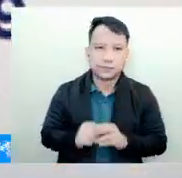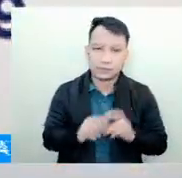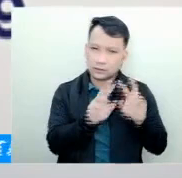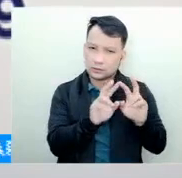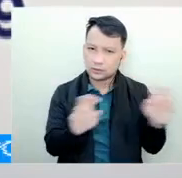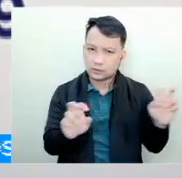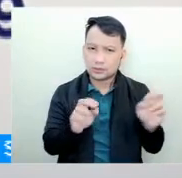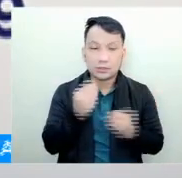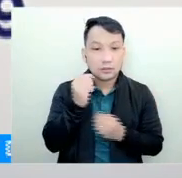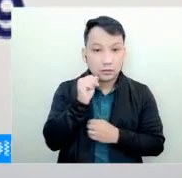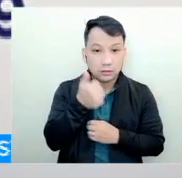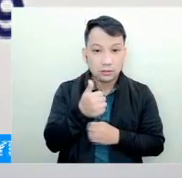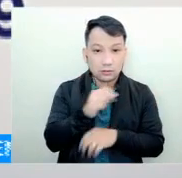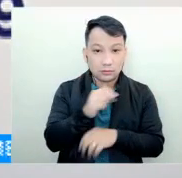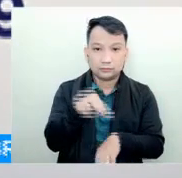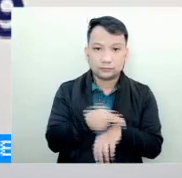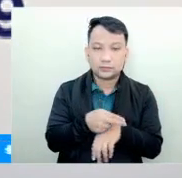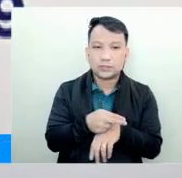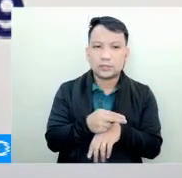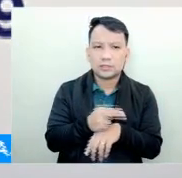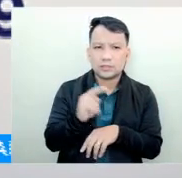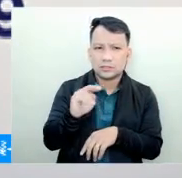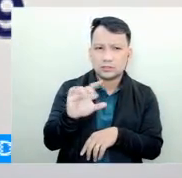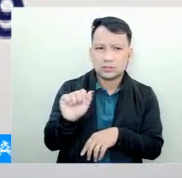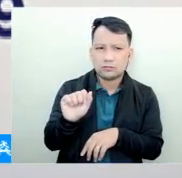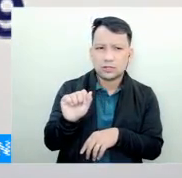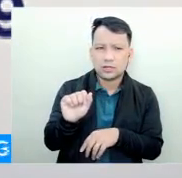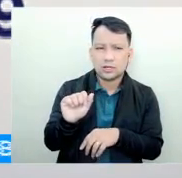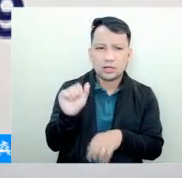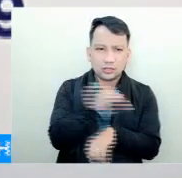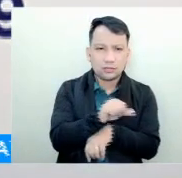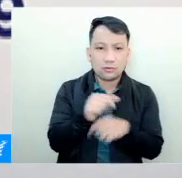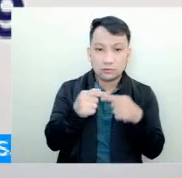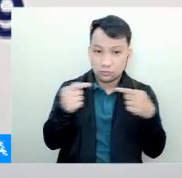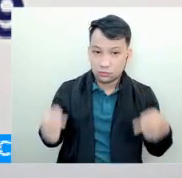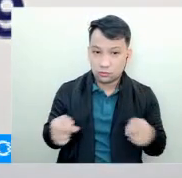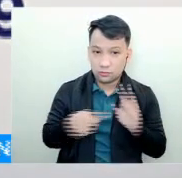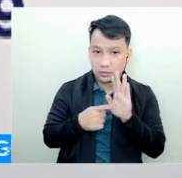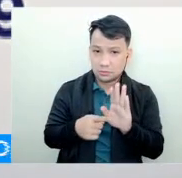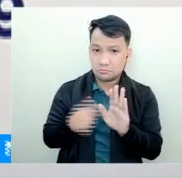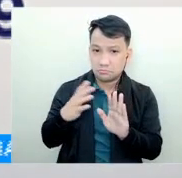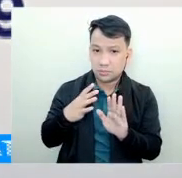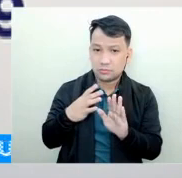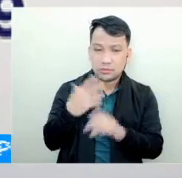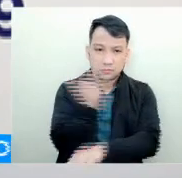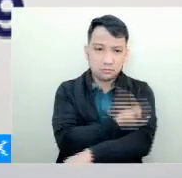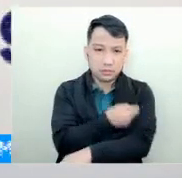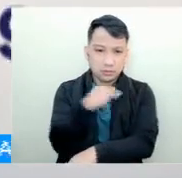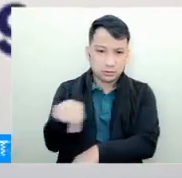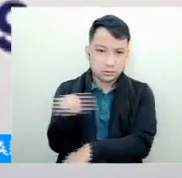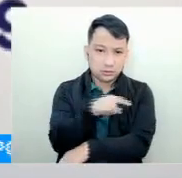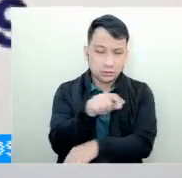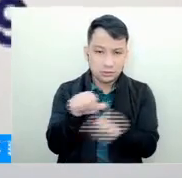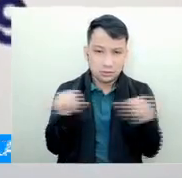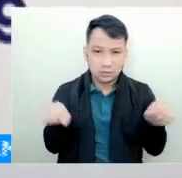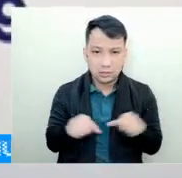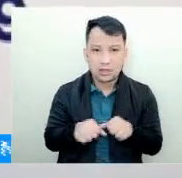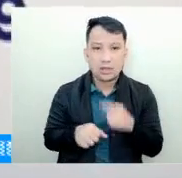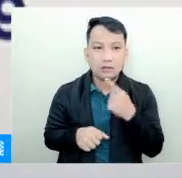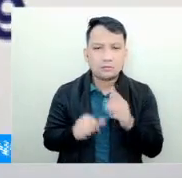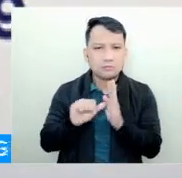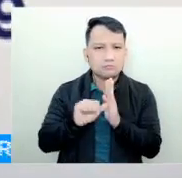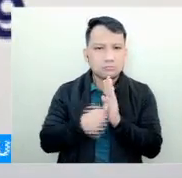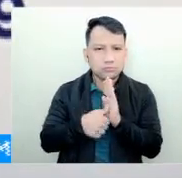Pinaiimbestigahan na rin ng National Task Force Against COVID-19 ang umano'y bentahan ng vaccine slots. Binigyan din ng